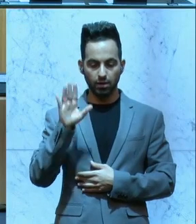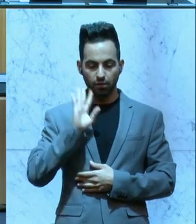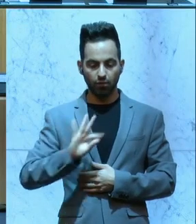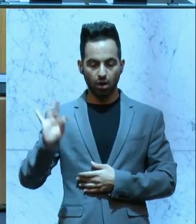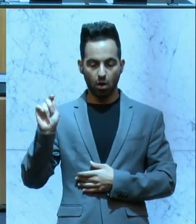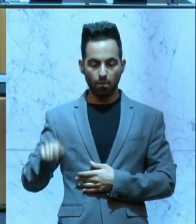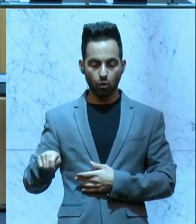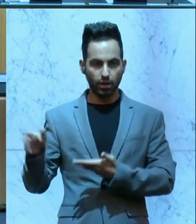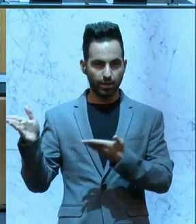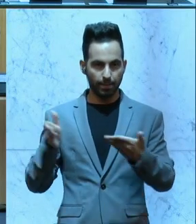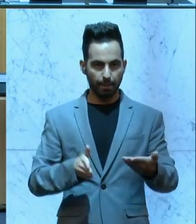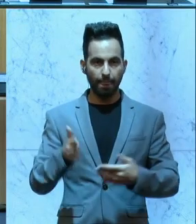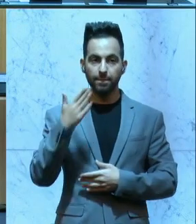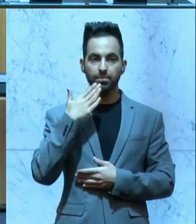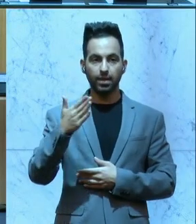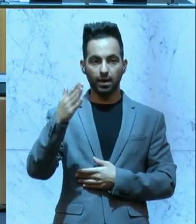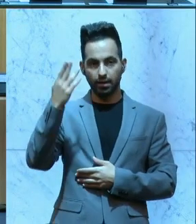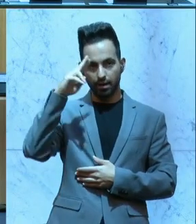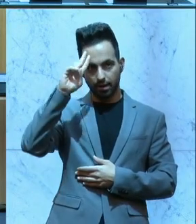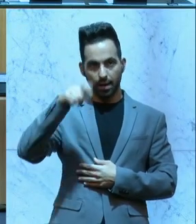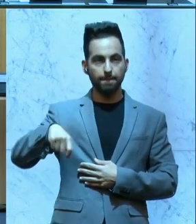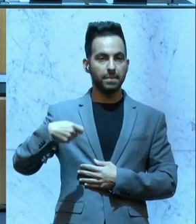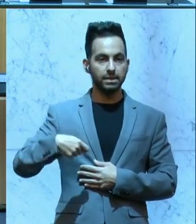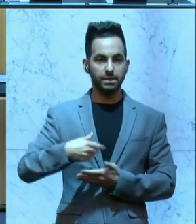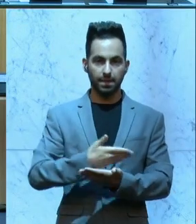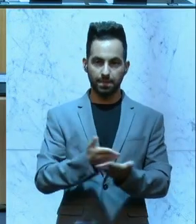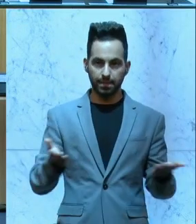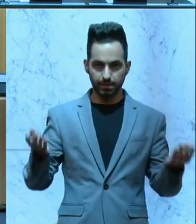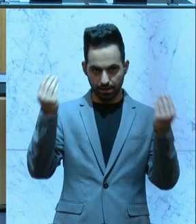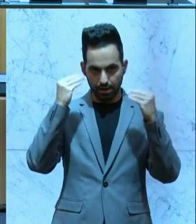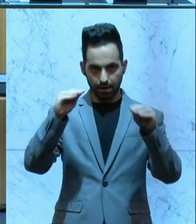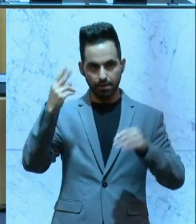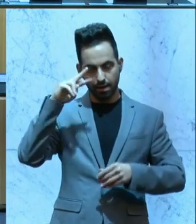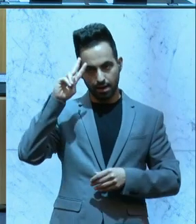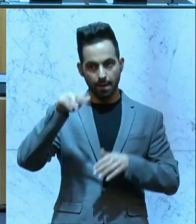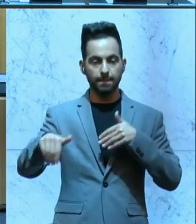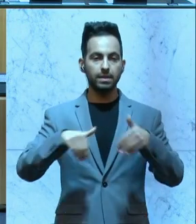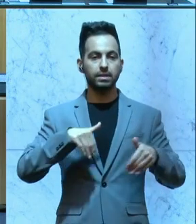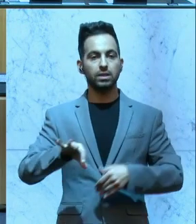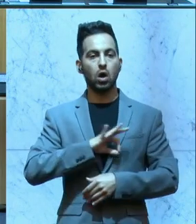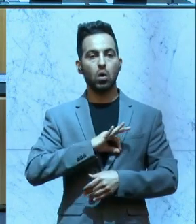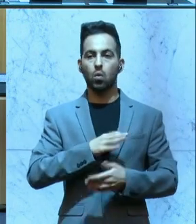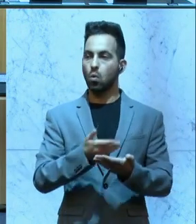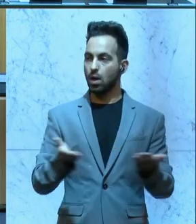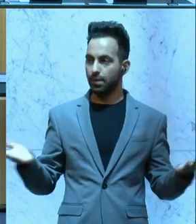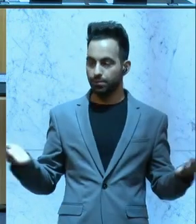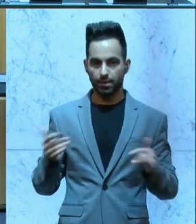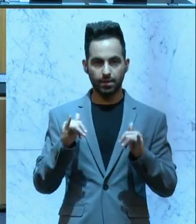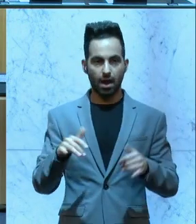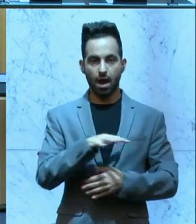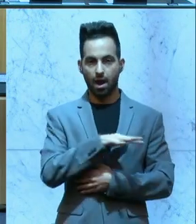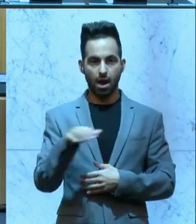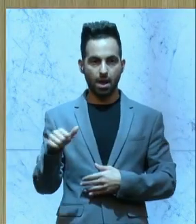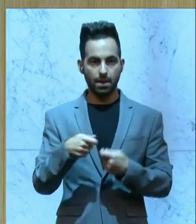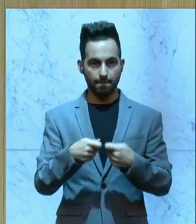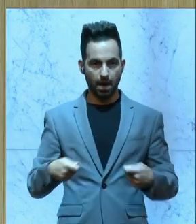Abgeordnete. Danke. Carmen Jeitler, Zinselli von der ÖVP, ist als nächstes am Wort. Geschätzte Kolleginnen und Kollegen, ja, ich glaube, alle Maßnahmen, da sind wir uns jetzt einig,